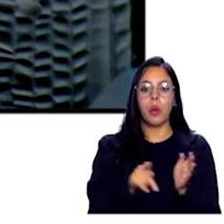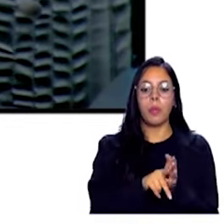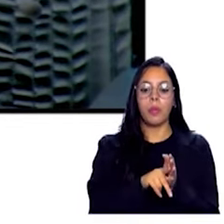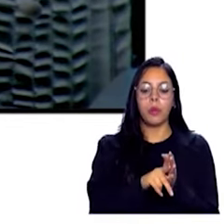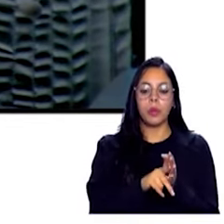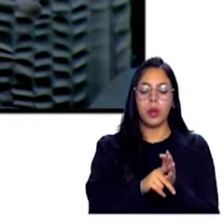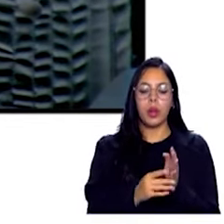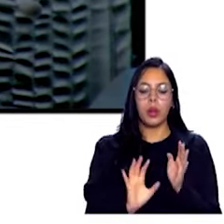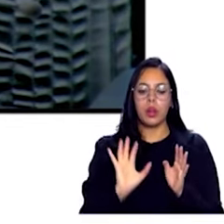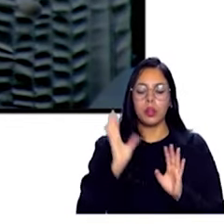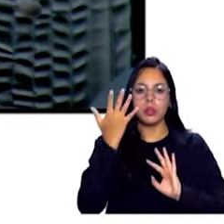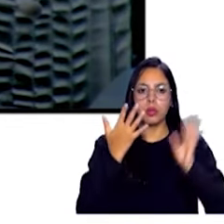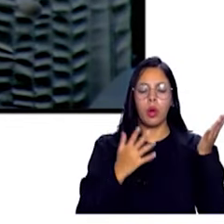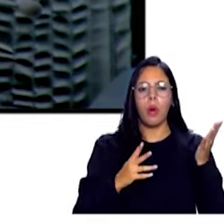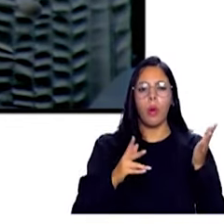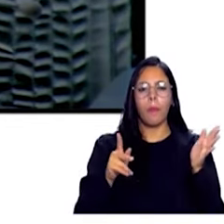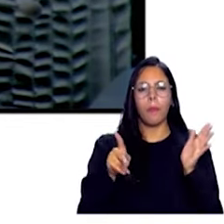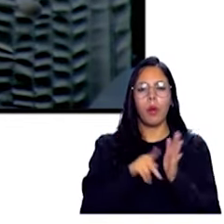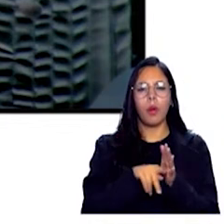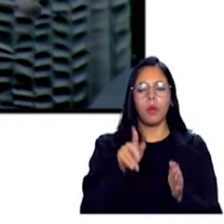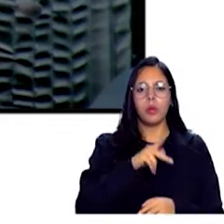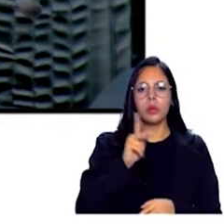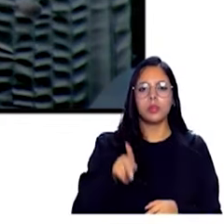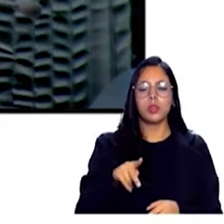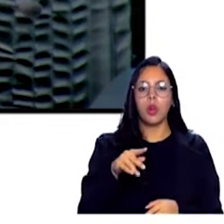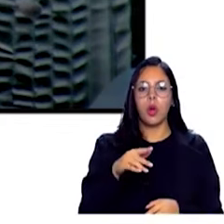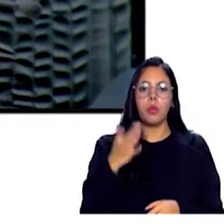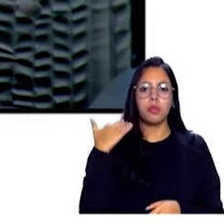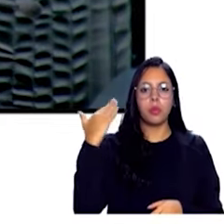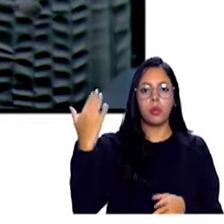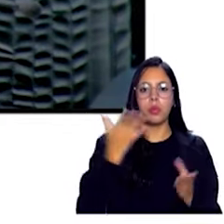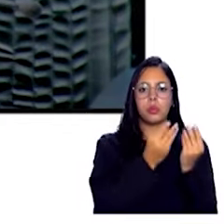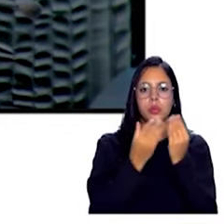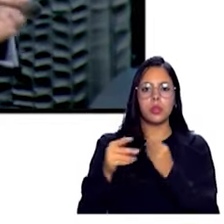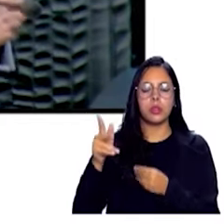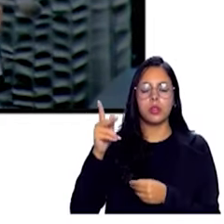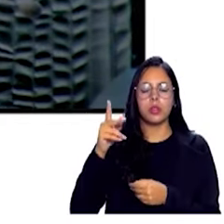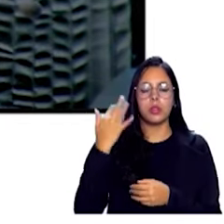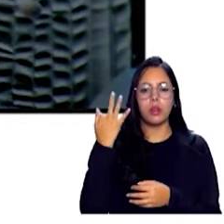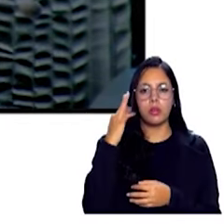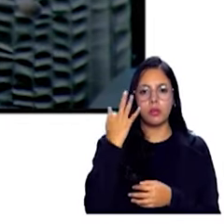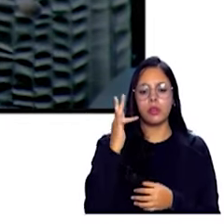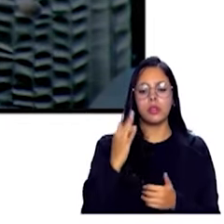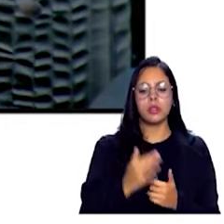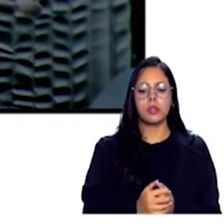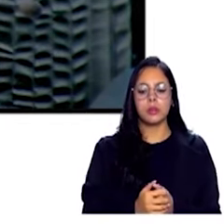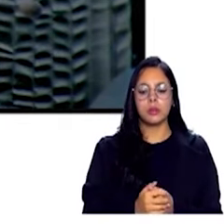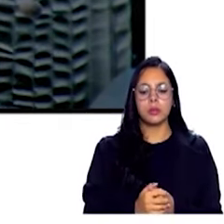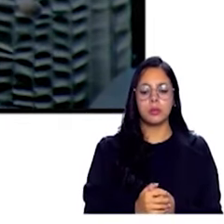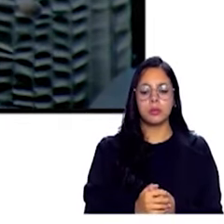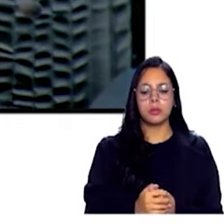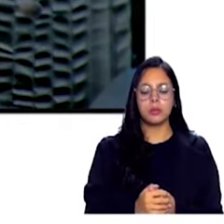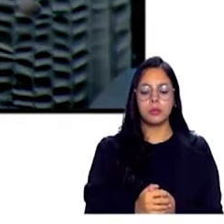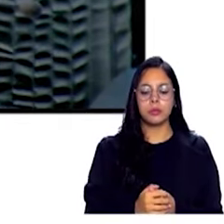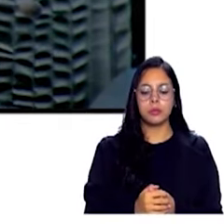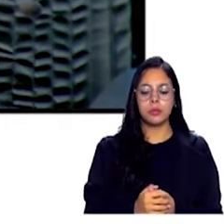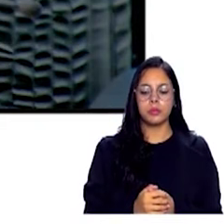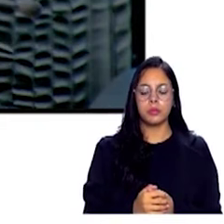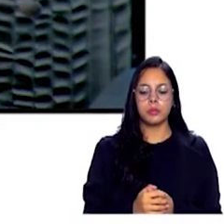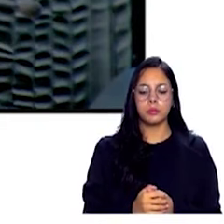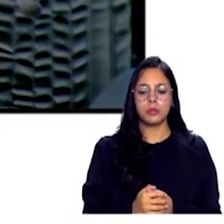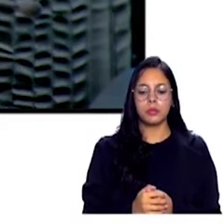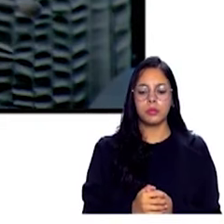célébre en France lo cadier qui à propos aussi de la Motivation des